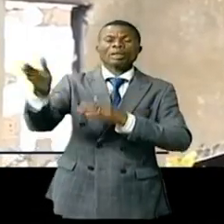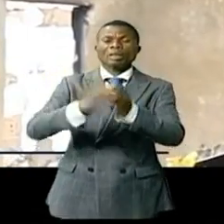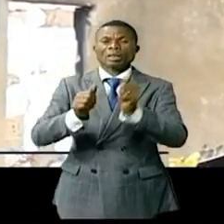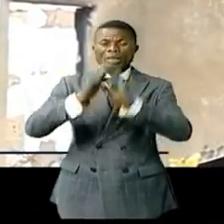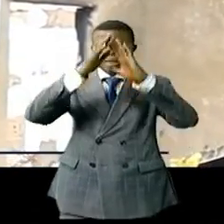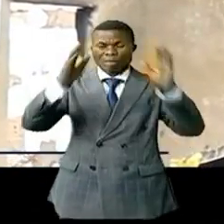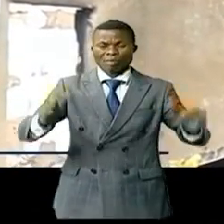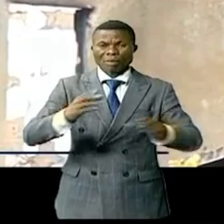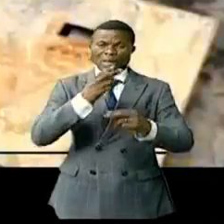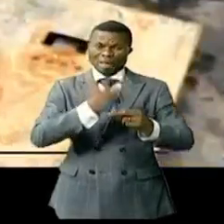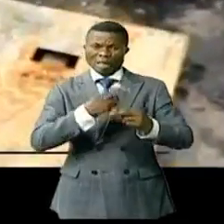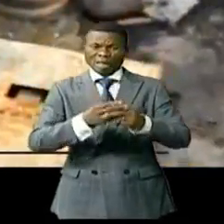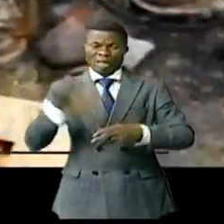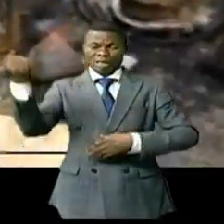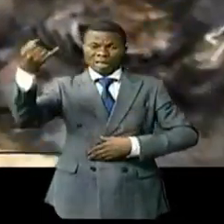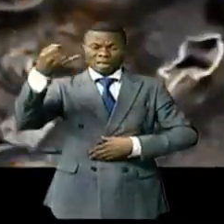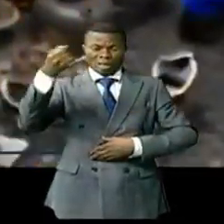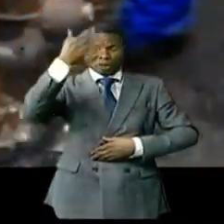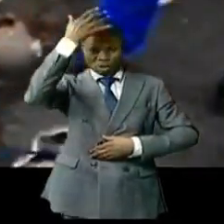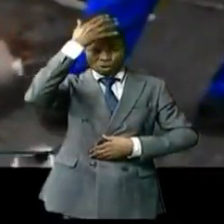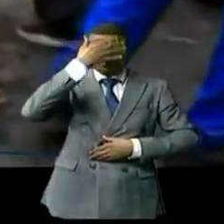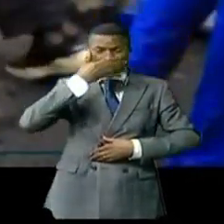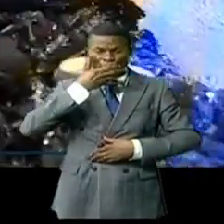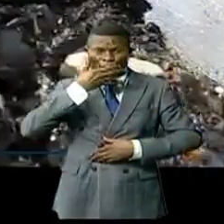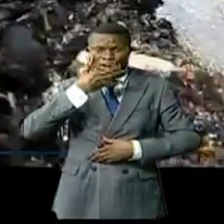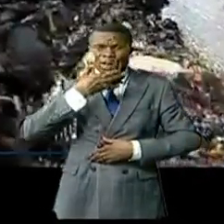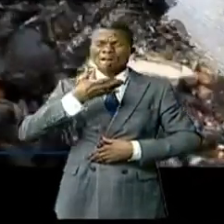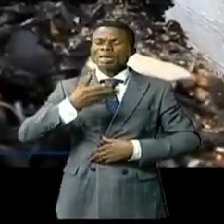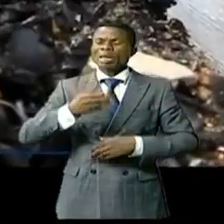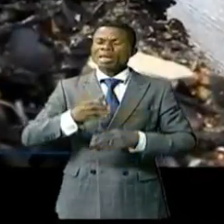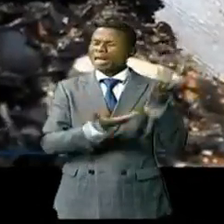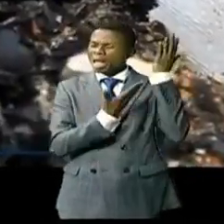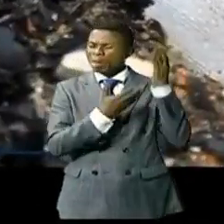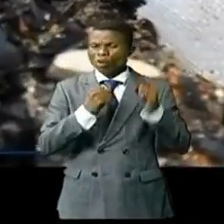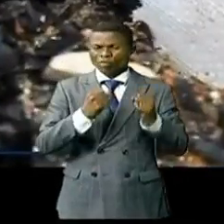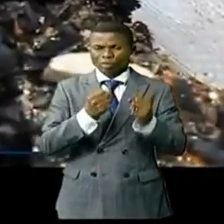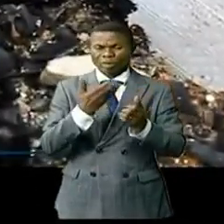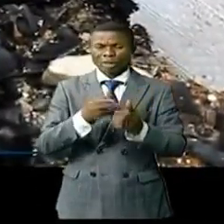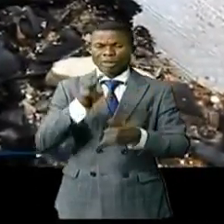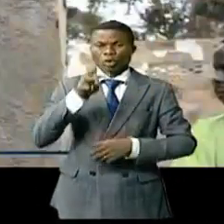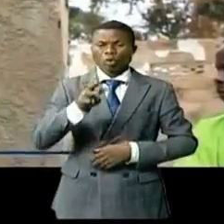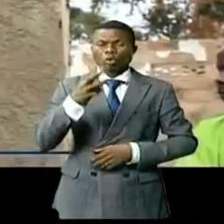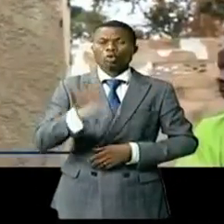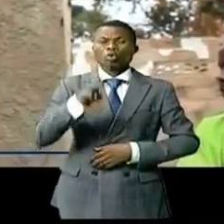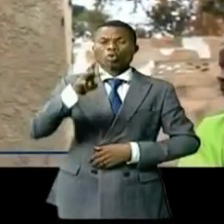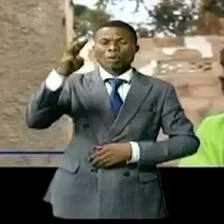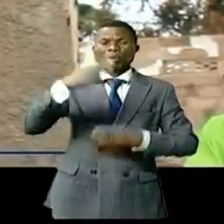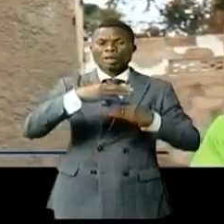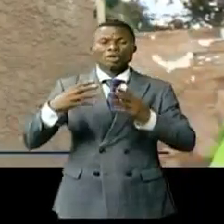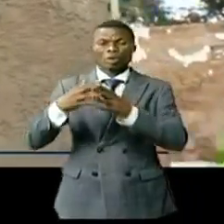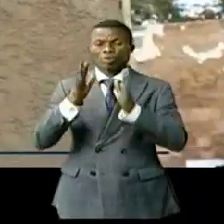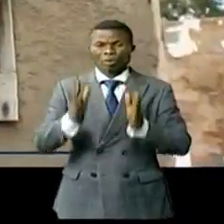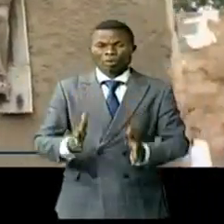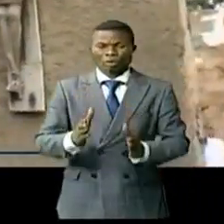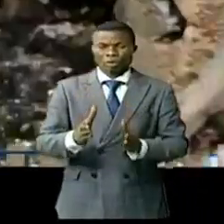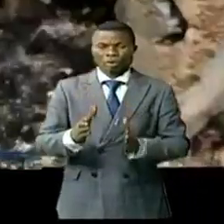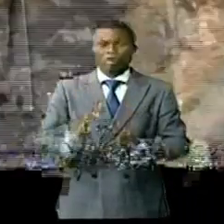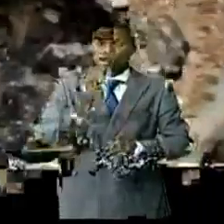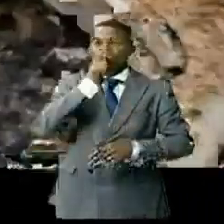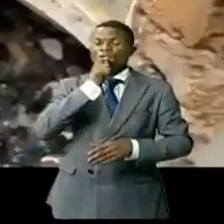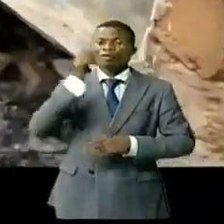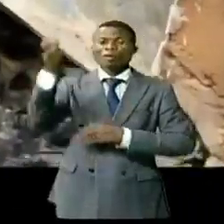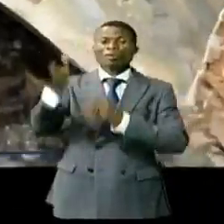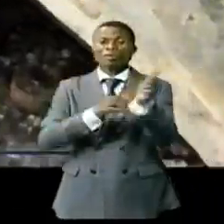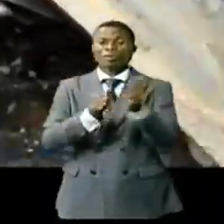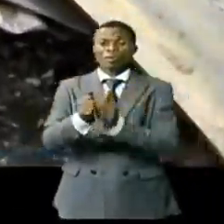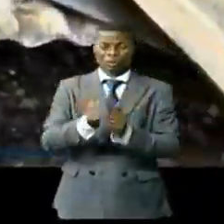de Gungu, qui recèlent un patrimoine culturel d'une valeur estimée à 3 millions de dollars américains, a été touché par un